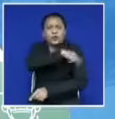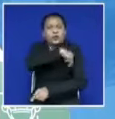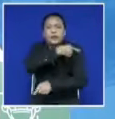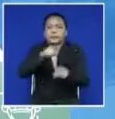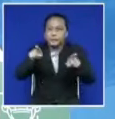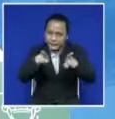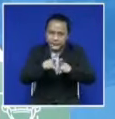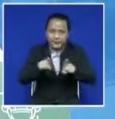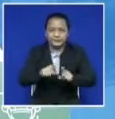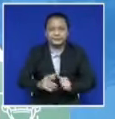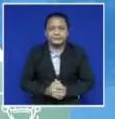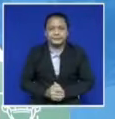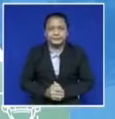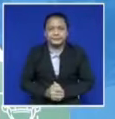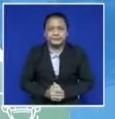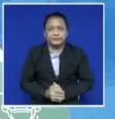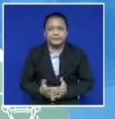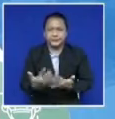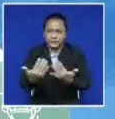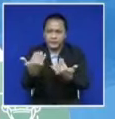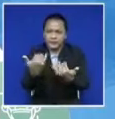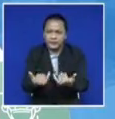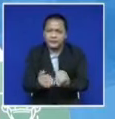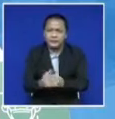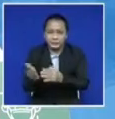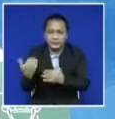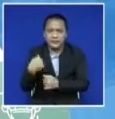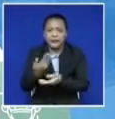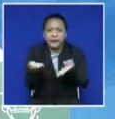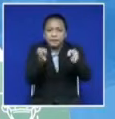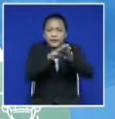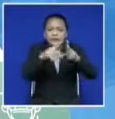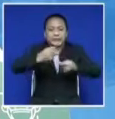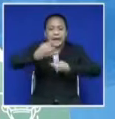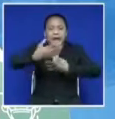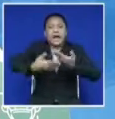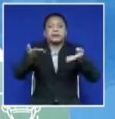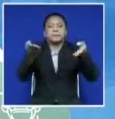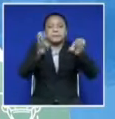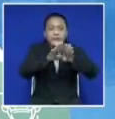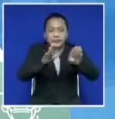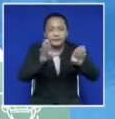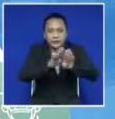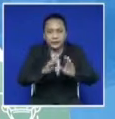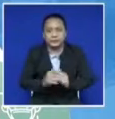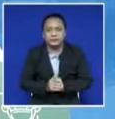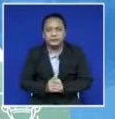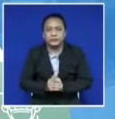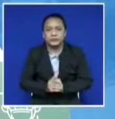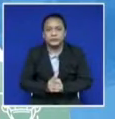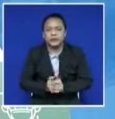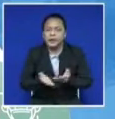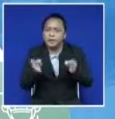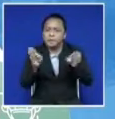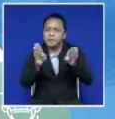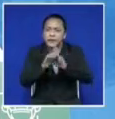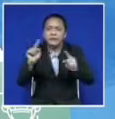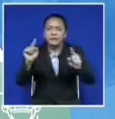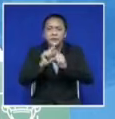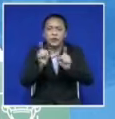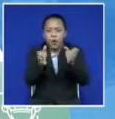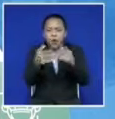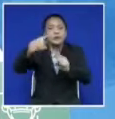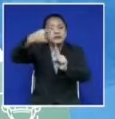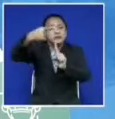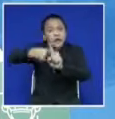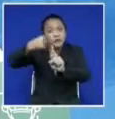ครับแล้วนอกจากนี้เราก็มีการปิดนะตลาดนะครับแล้วก็ปิดเกี่ยวกับเครื่องหอพักหรือ